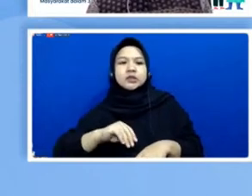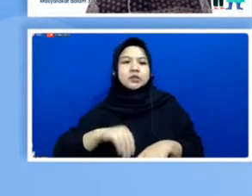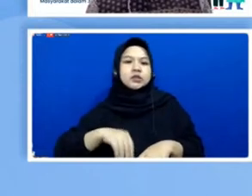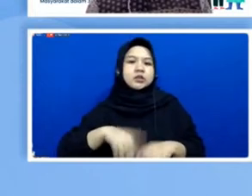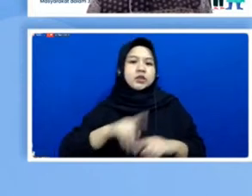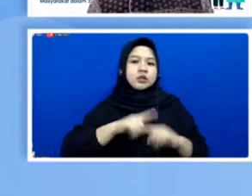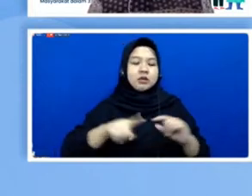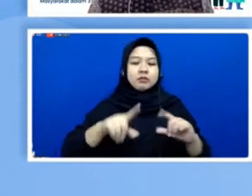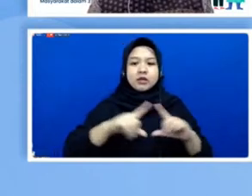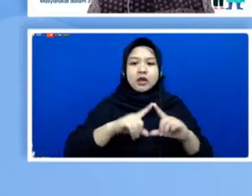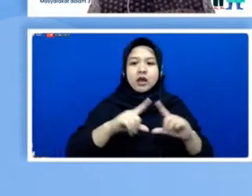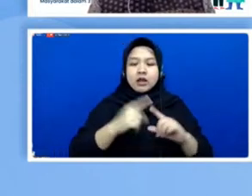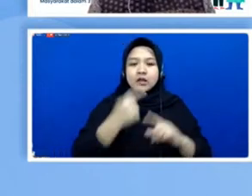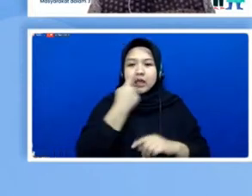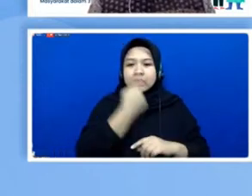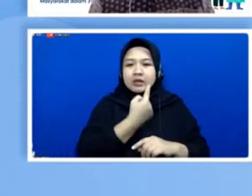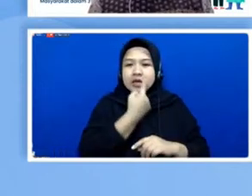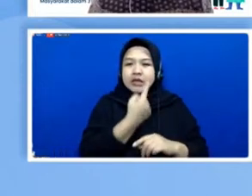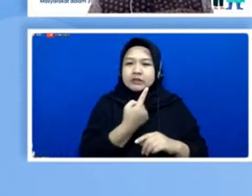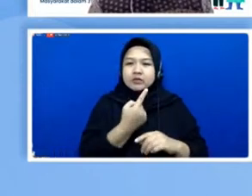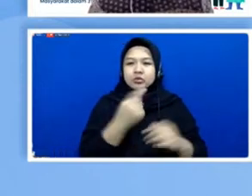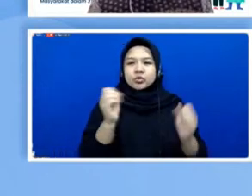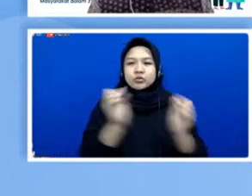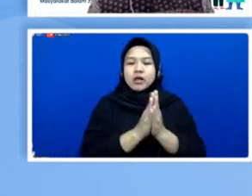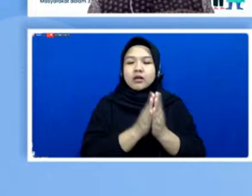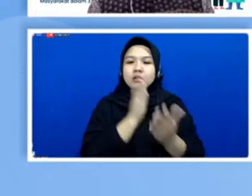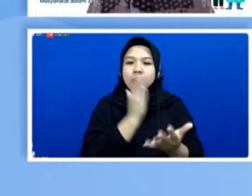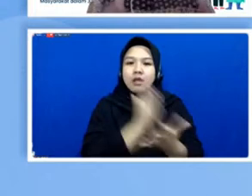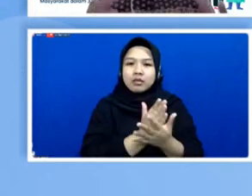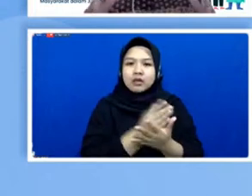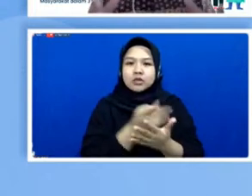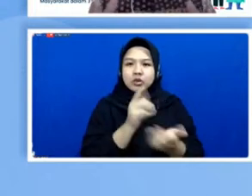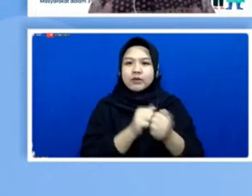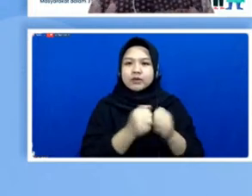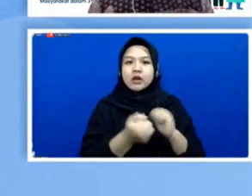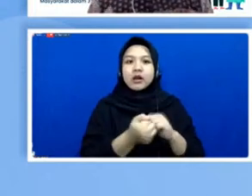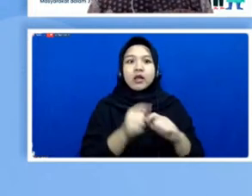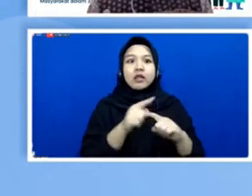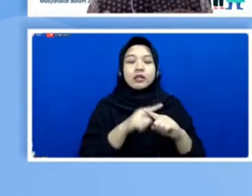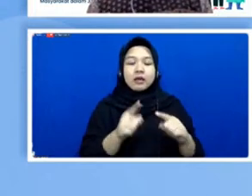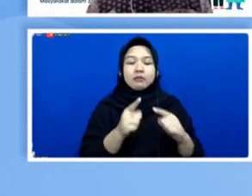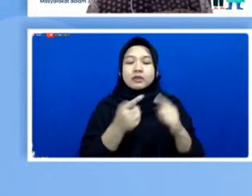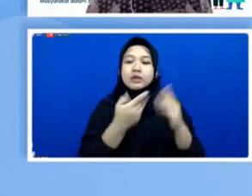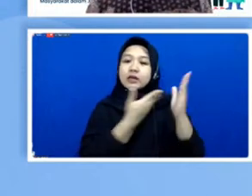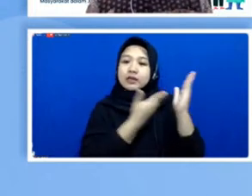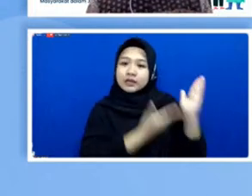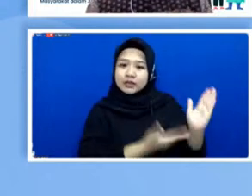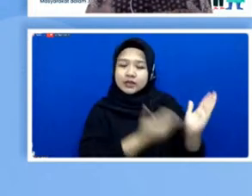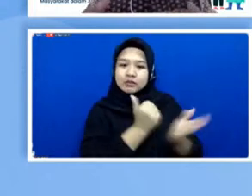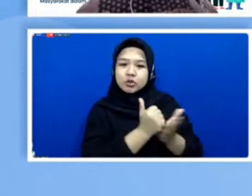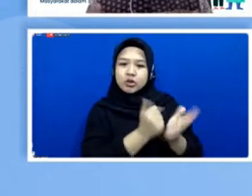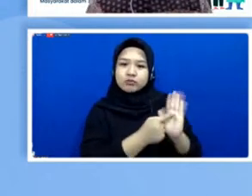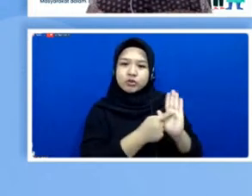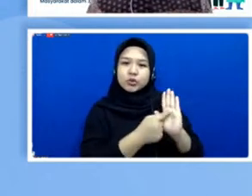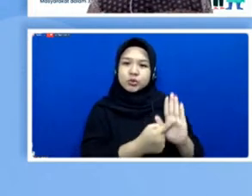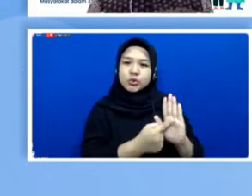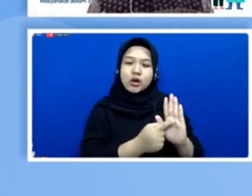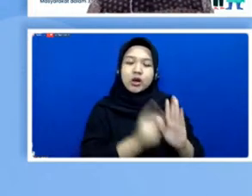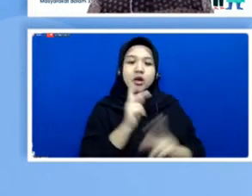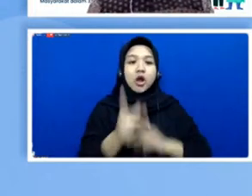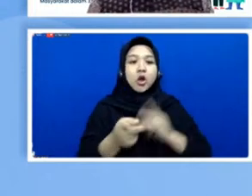kemudian alat tes antigen itu yang terbatas. Jadi sebenarnya ini pun menjadi isu. Jadi tapi dashboard ini sebenarnya ingin menunjukkan bahwa sebenarnya kalau kita bisa